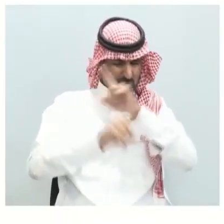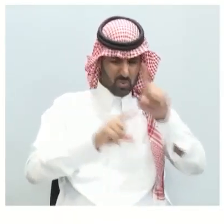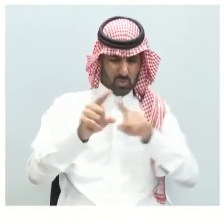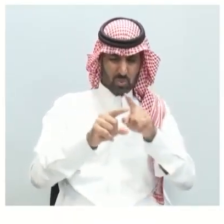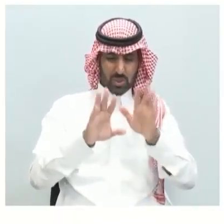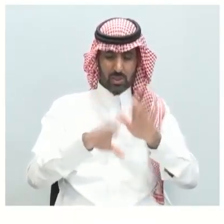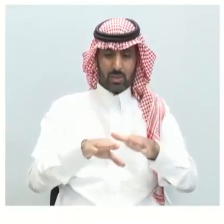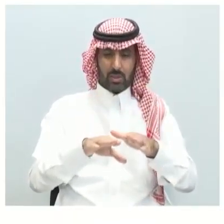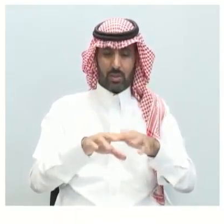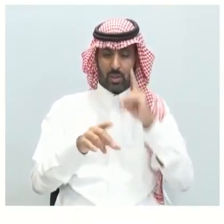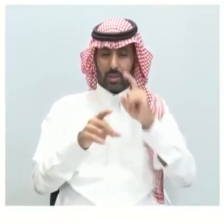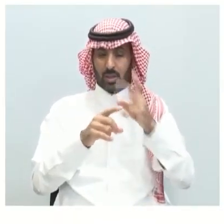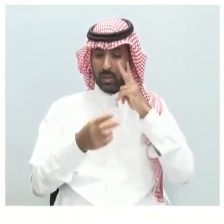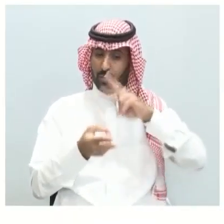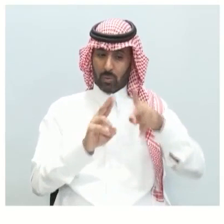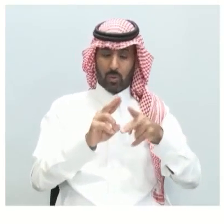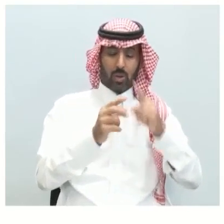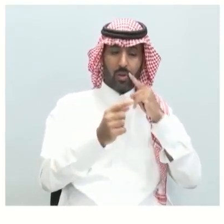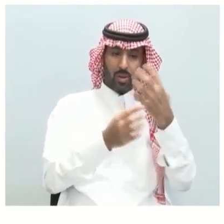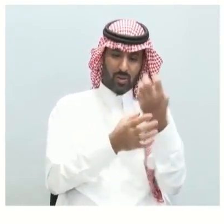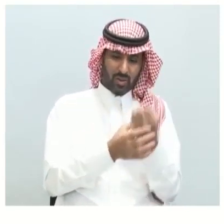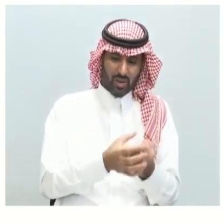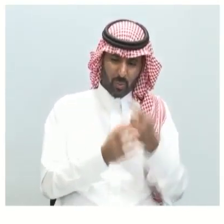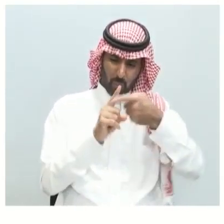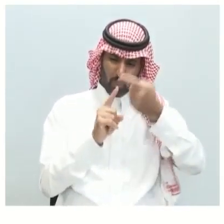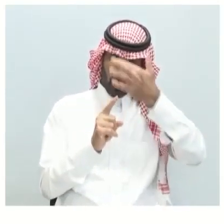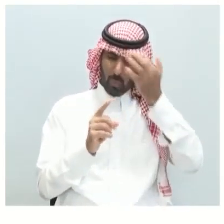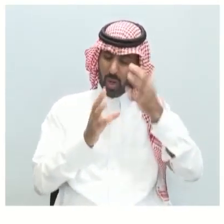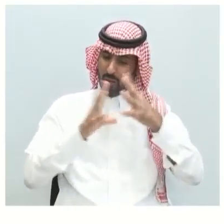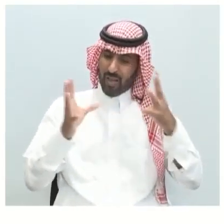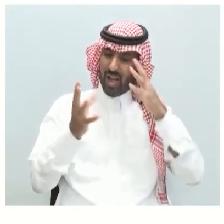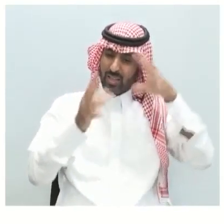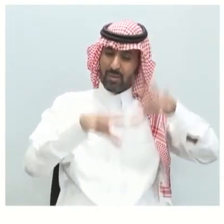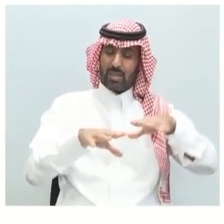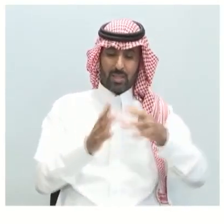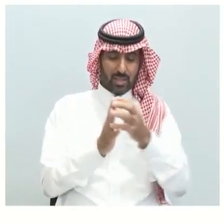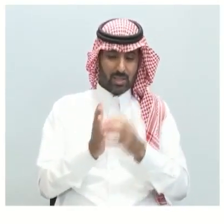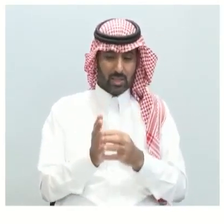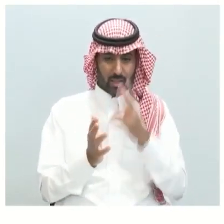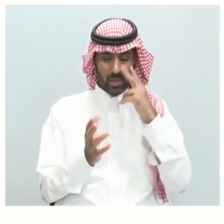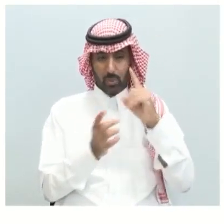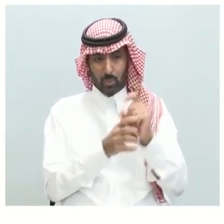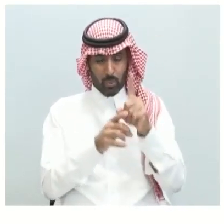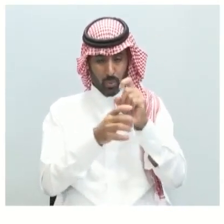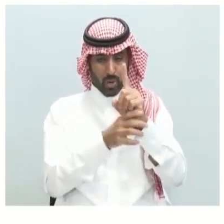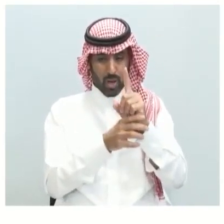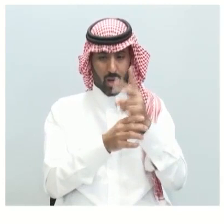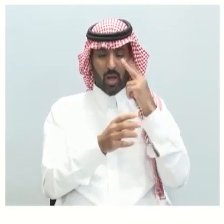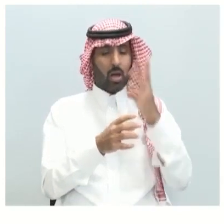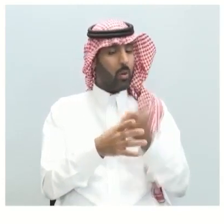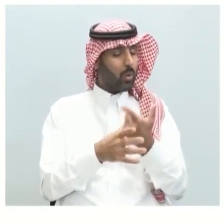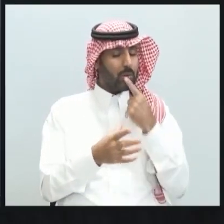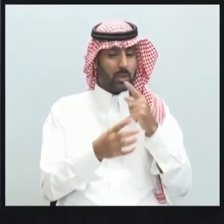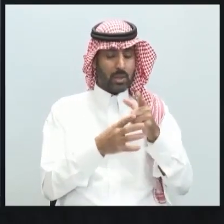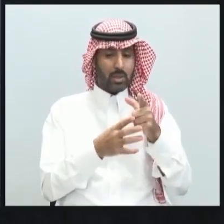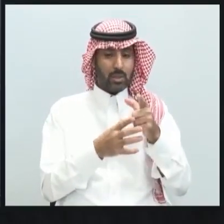ومستقيمه اذا يمكن ان يتغير كل من الضغط ودرجه الحراره والحجم في العديد من التطبيقات العمليه للغازات خم ما